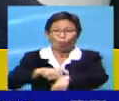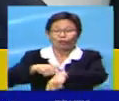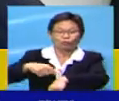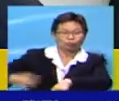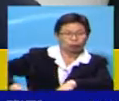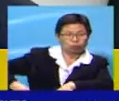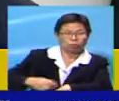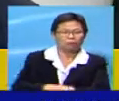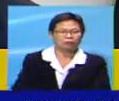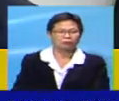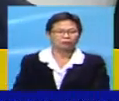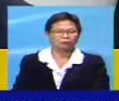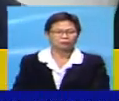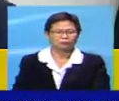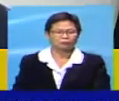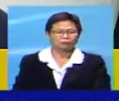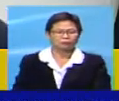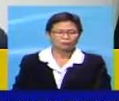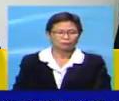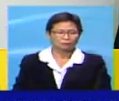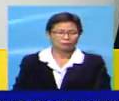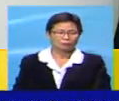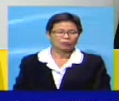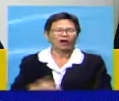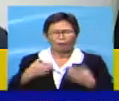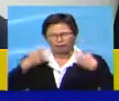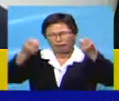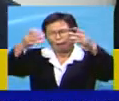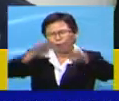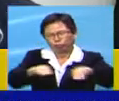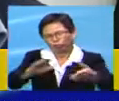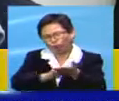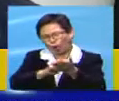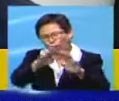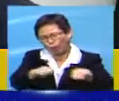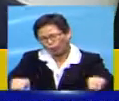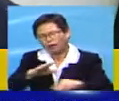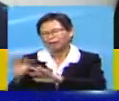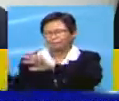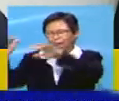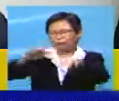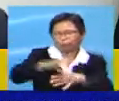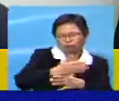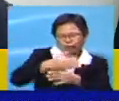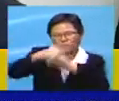event, and many schoolboys, schoolgirls, and come to sharing and.